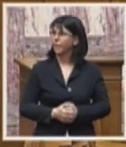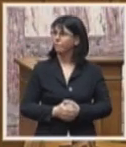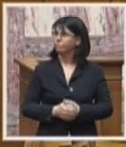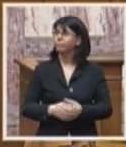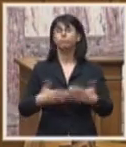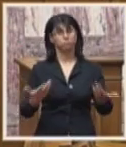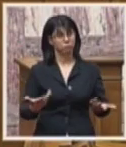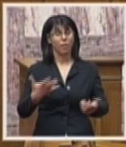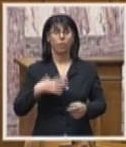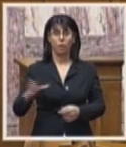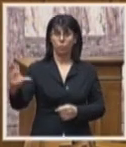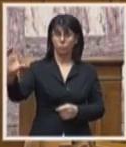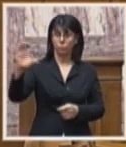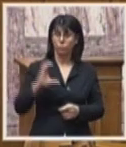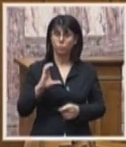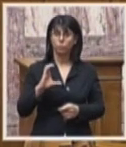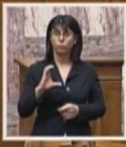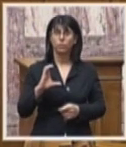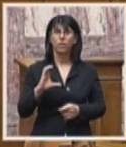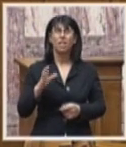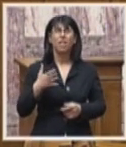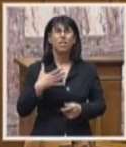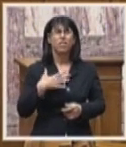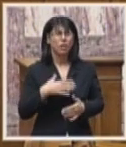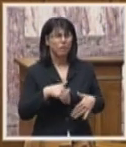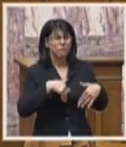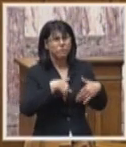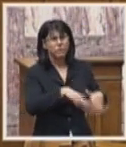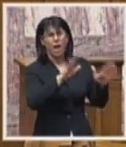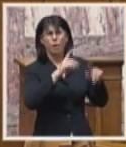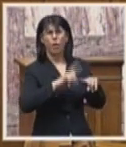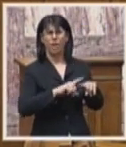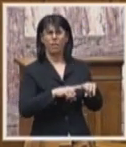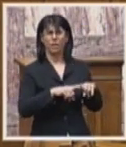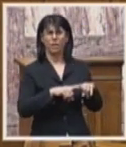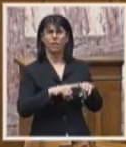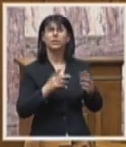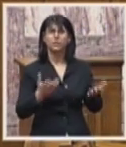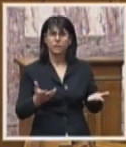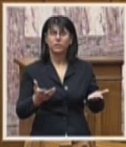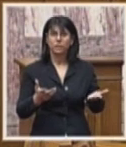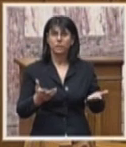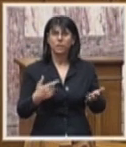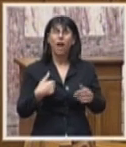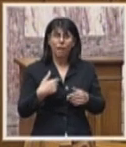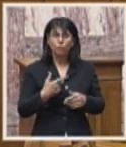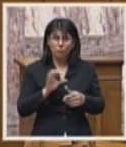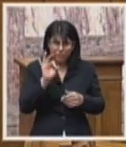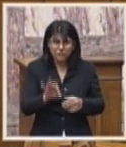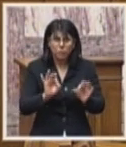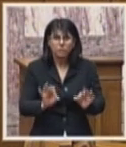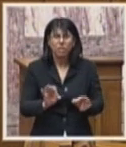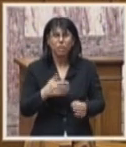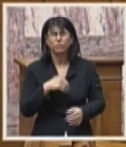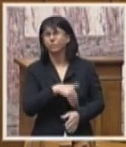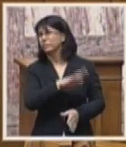Θέλουν να μας δώσουν τα χρήματα. Θέλουν να απαλλαγούν από την Ελλάδα, κύριε Τσίπρα. Αυτό να το κανονίσετε, να το κατανοήσετε. Και